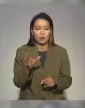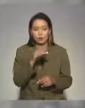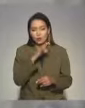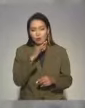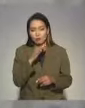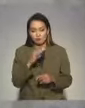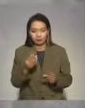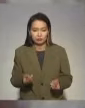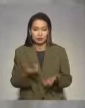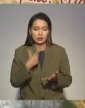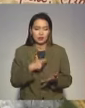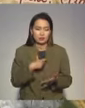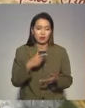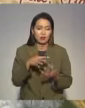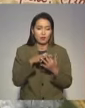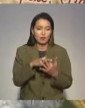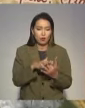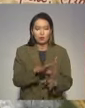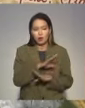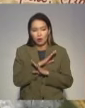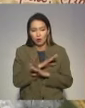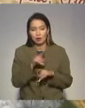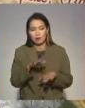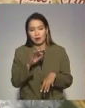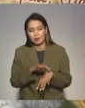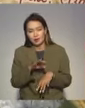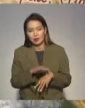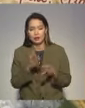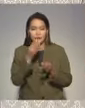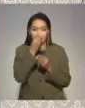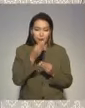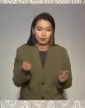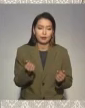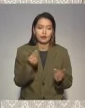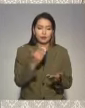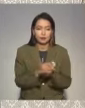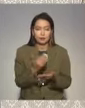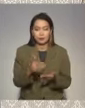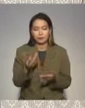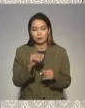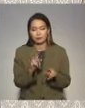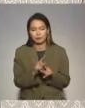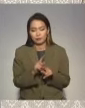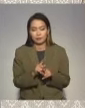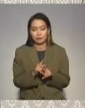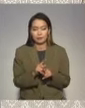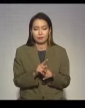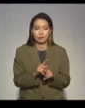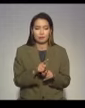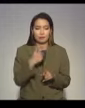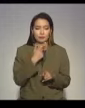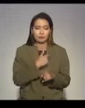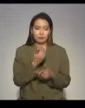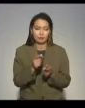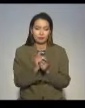победу. Они погибли в бою, скончались от ран и болезни или пропали без вести. Выжившие под залпы огня и разрывы снарядов отчаянно